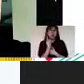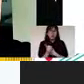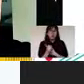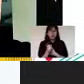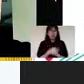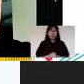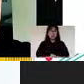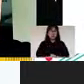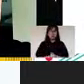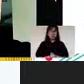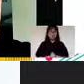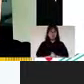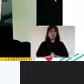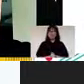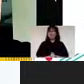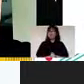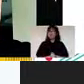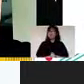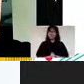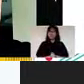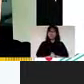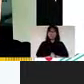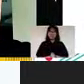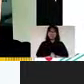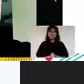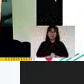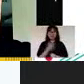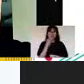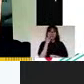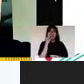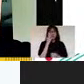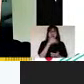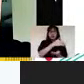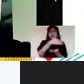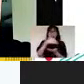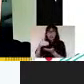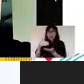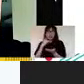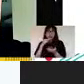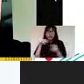Nah, kekuatan data itu juga yang sebetulnya